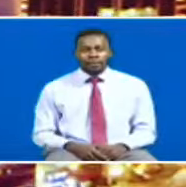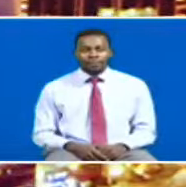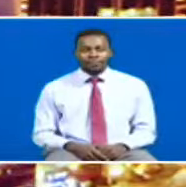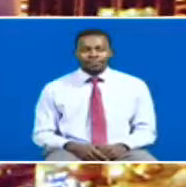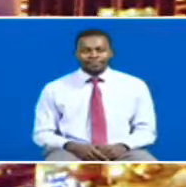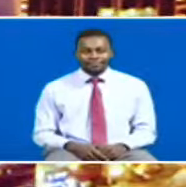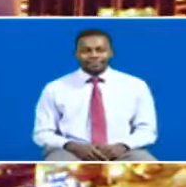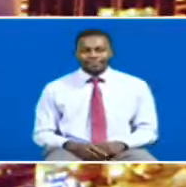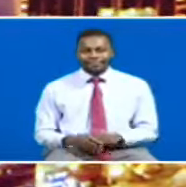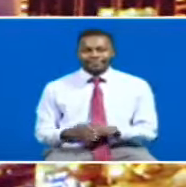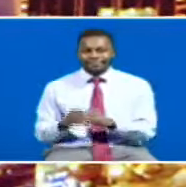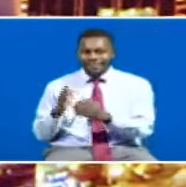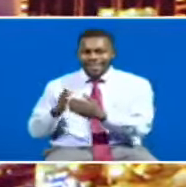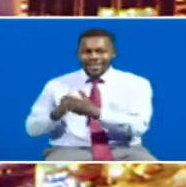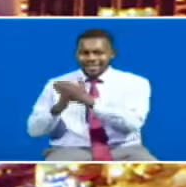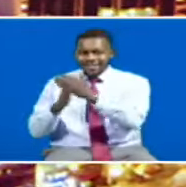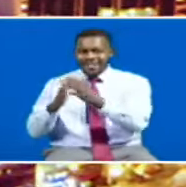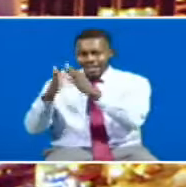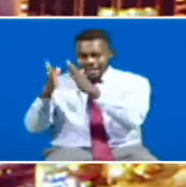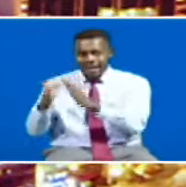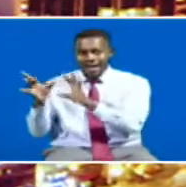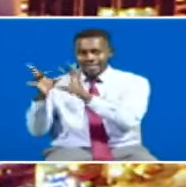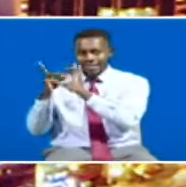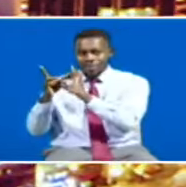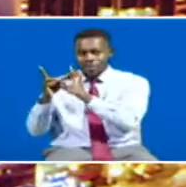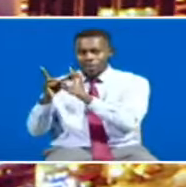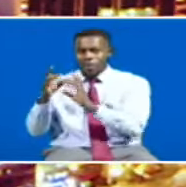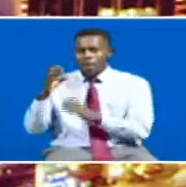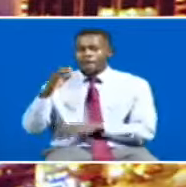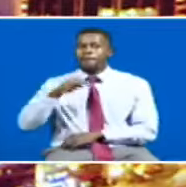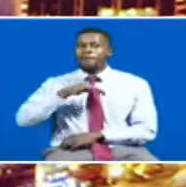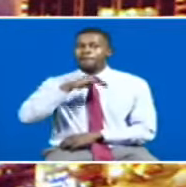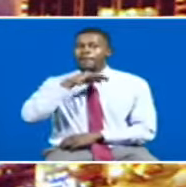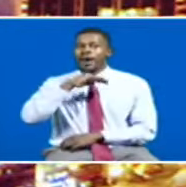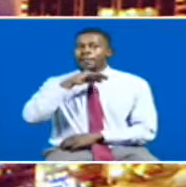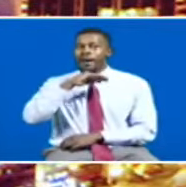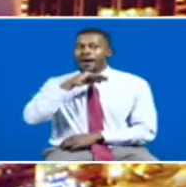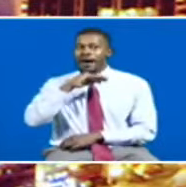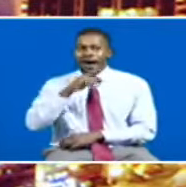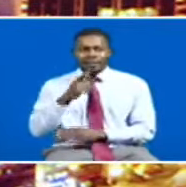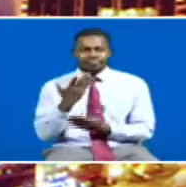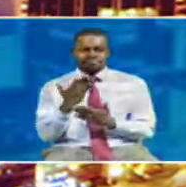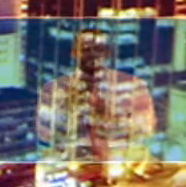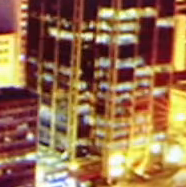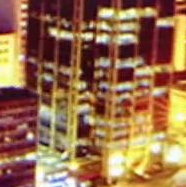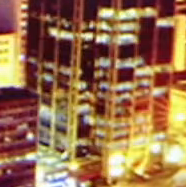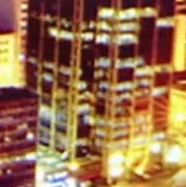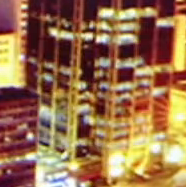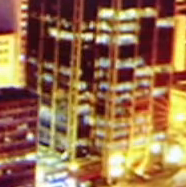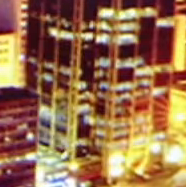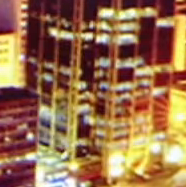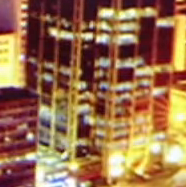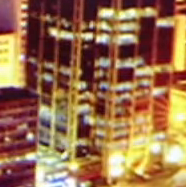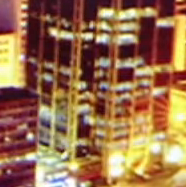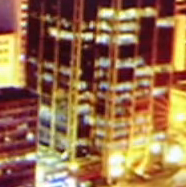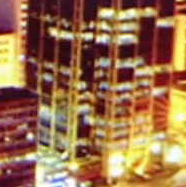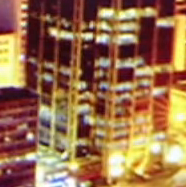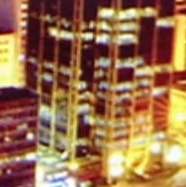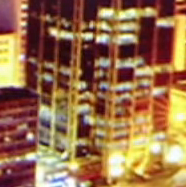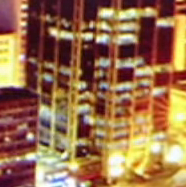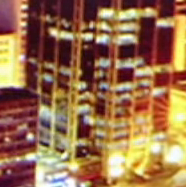Kinara wa Azimio la Umoja One Kenya Raila Odinga amekashifu makanisa kwa kunyamaza kimya wakati ambapo serikali ya Kenya